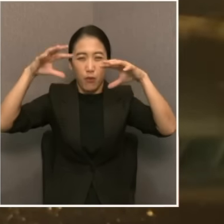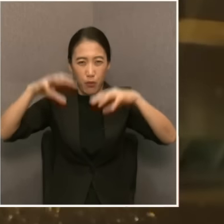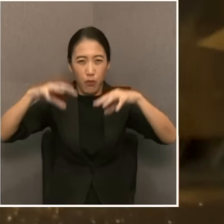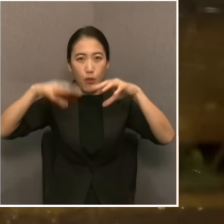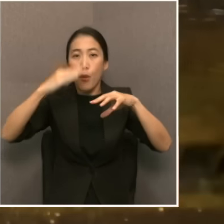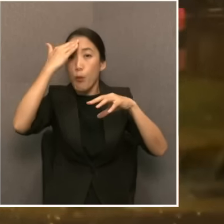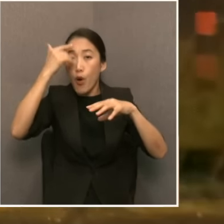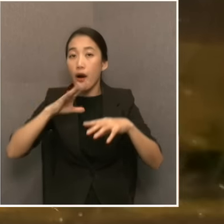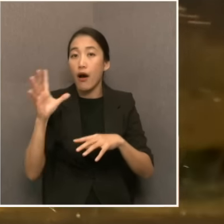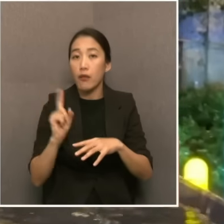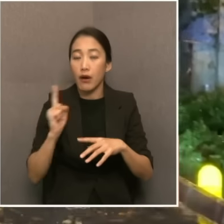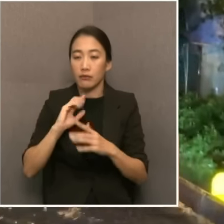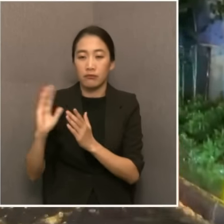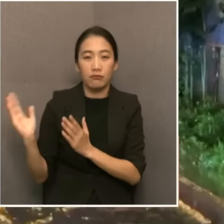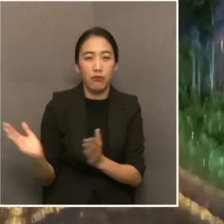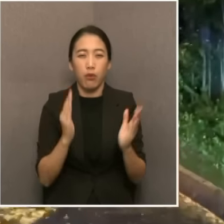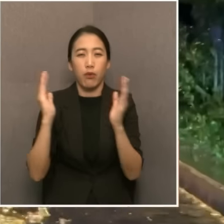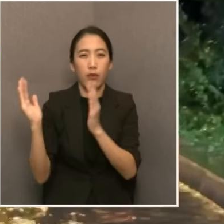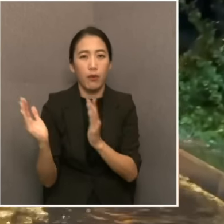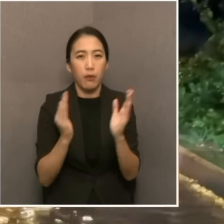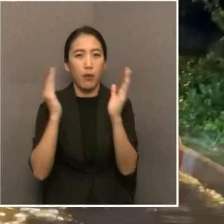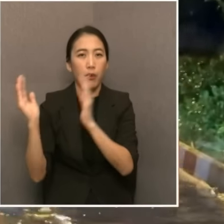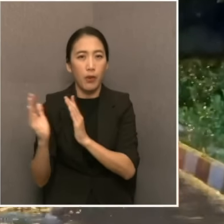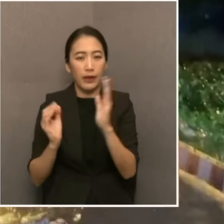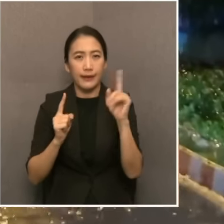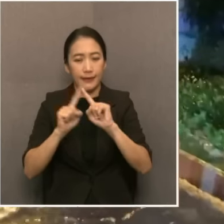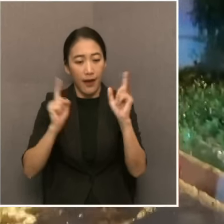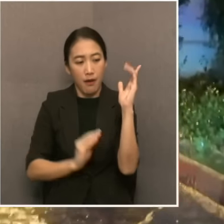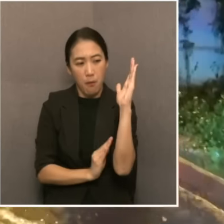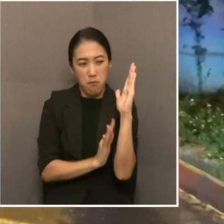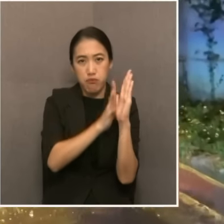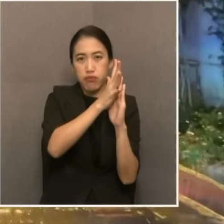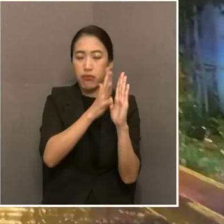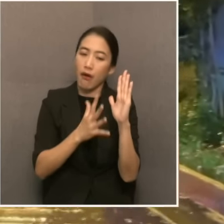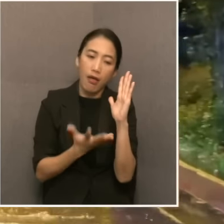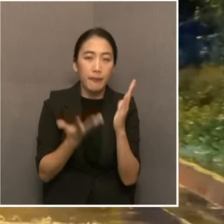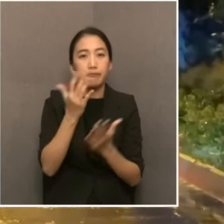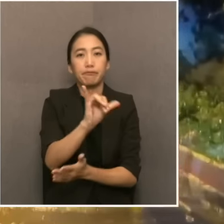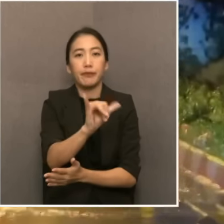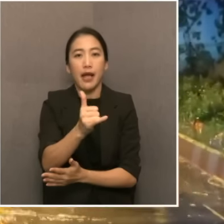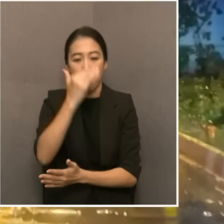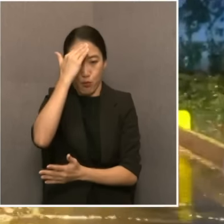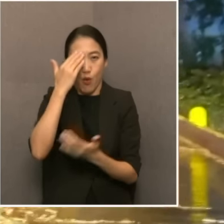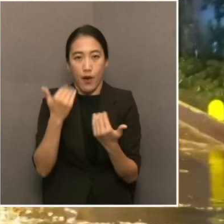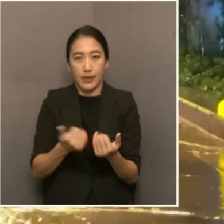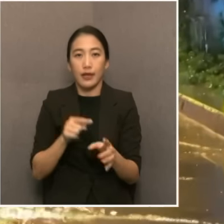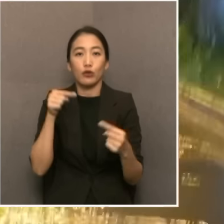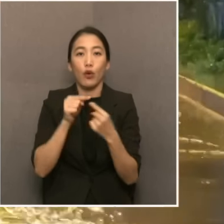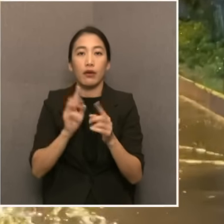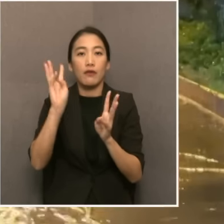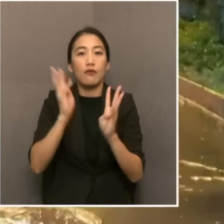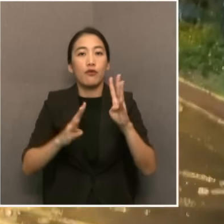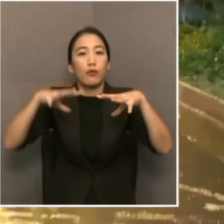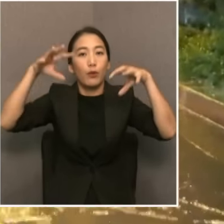กระจายอาจจะไม่สม่ำเสมอนะคะและยังต้องเฝ้าระวังติดตามเนื่องจากยังอยู่ในช่วงฤดูฝน พร้อมย้ำว่าระยะ